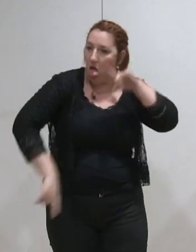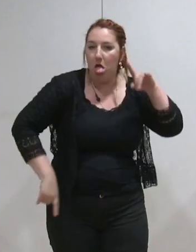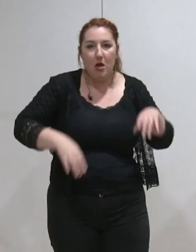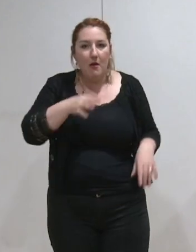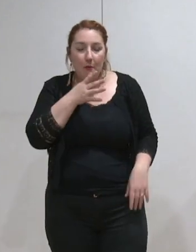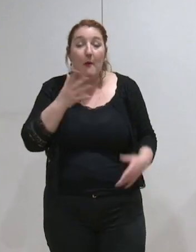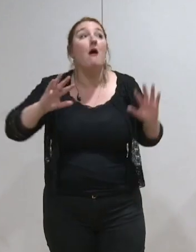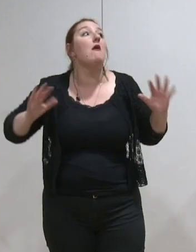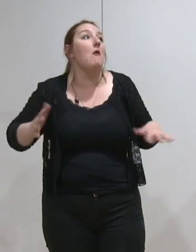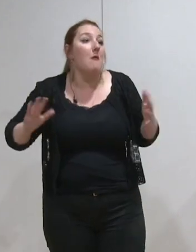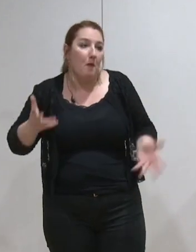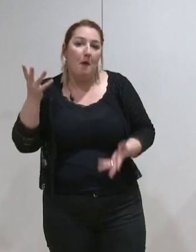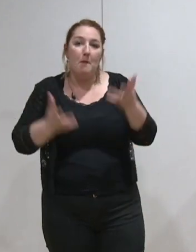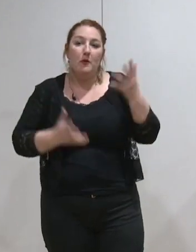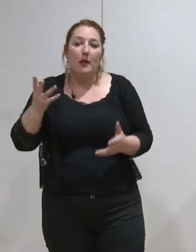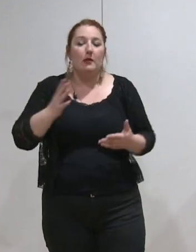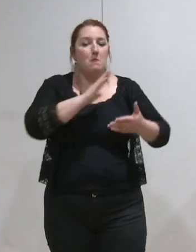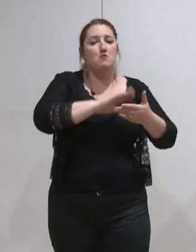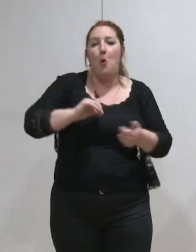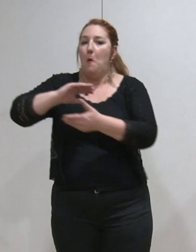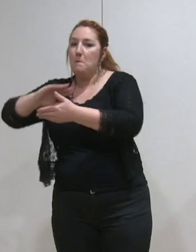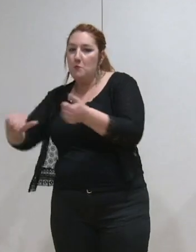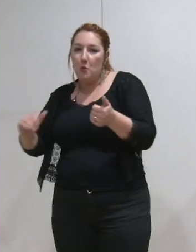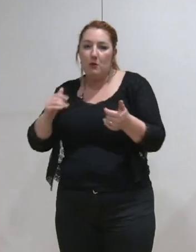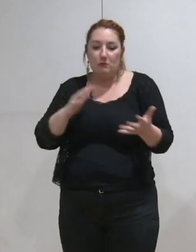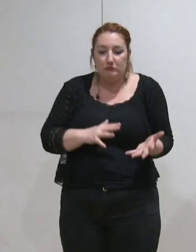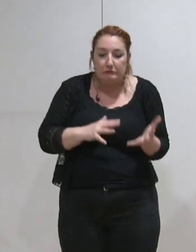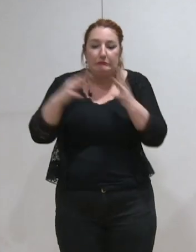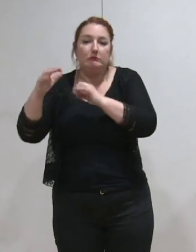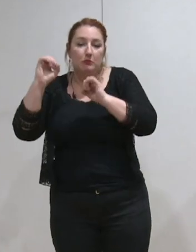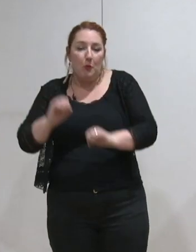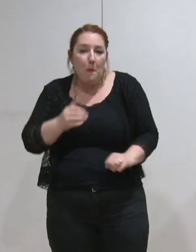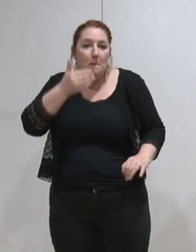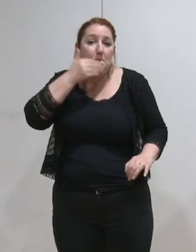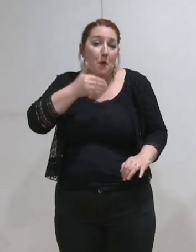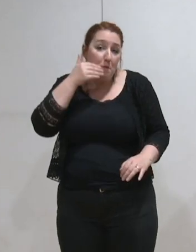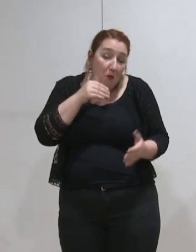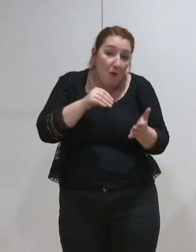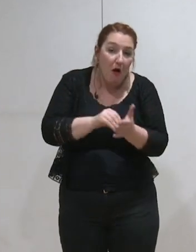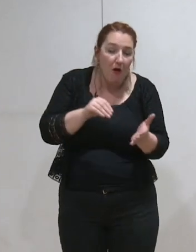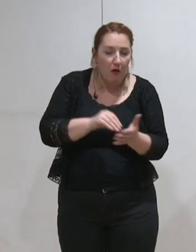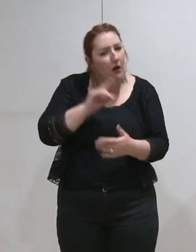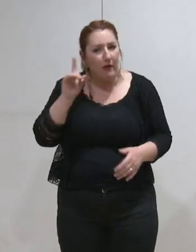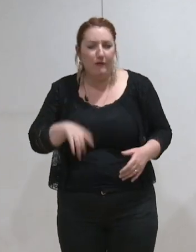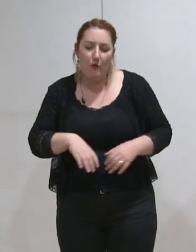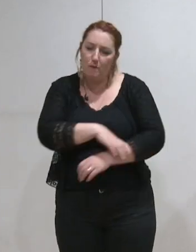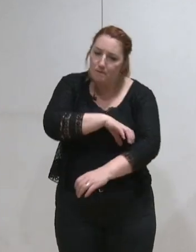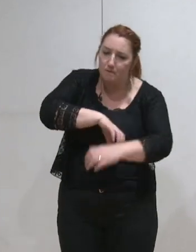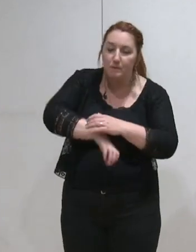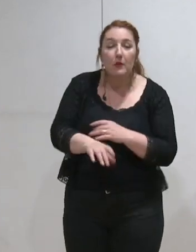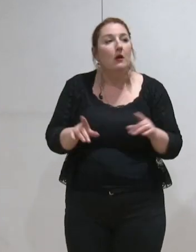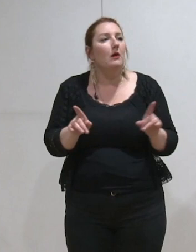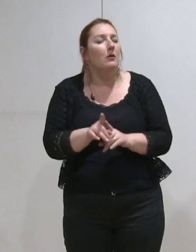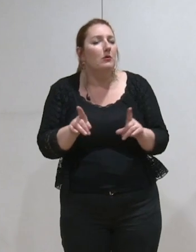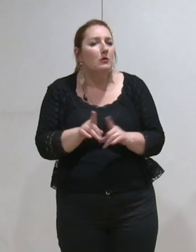certainement des possibilités peut-être murmure amélioré et ça il faut le faire il y a aussi euh des des accompagnements qui sont